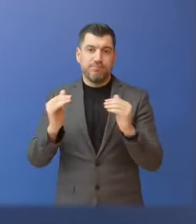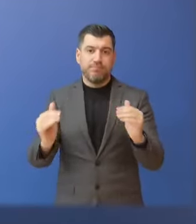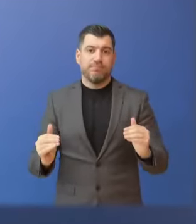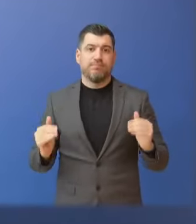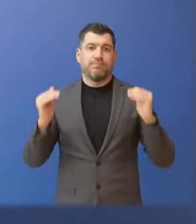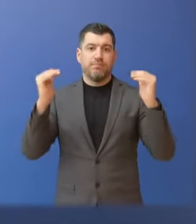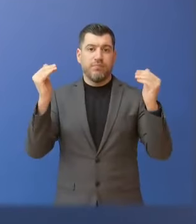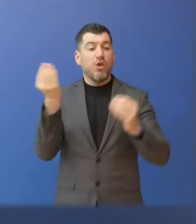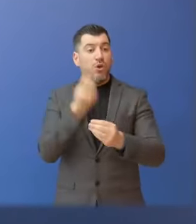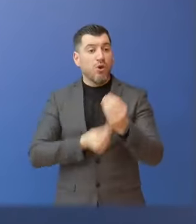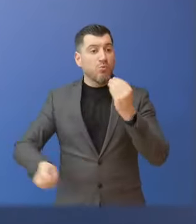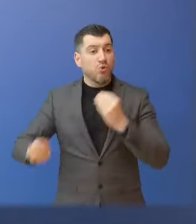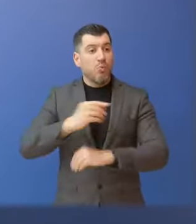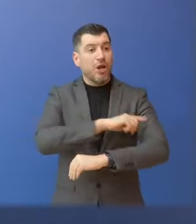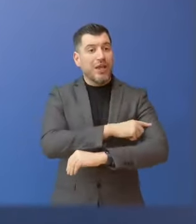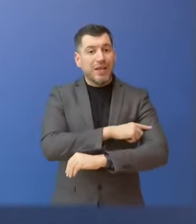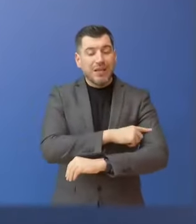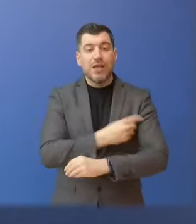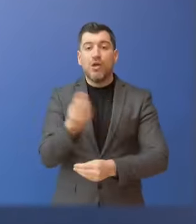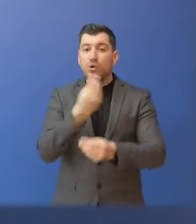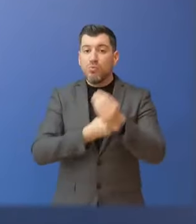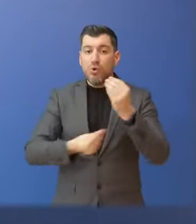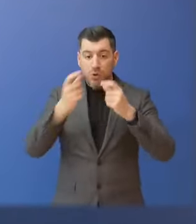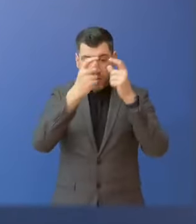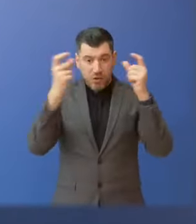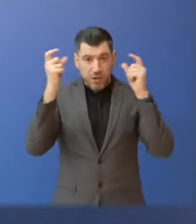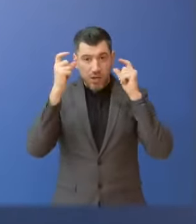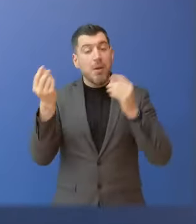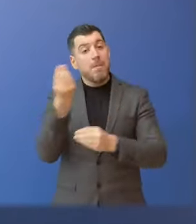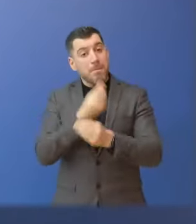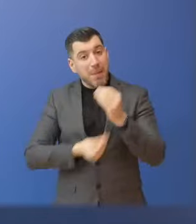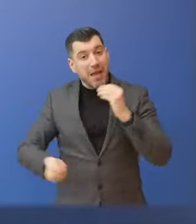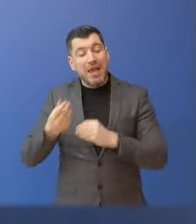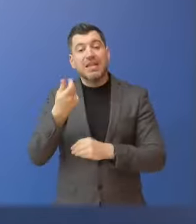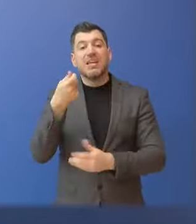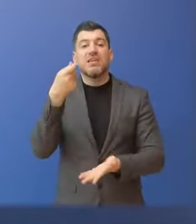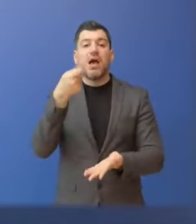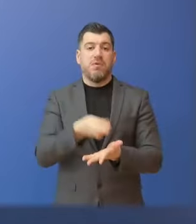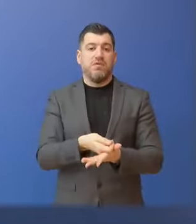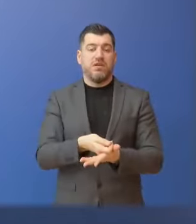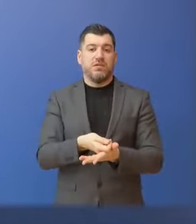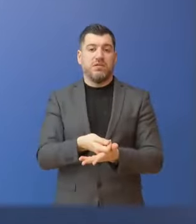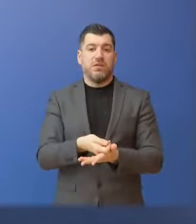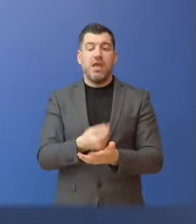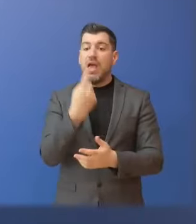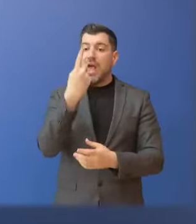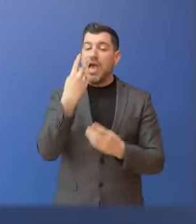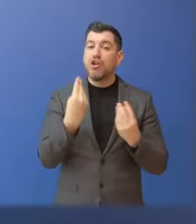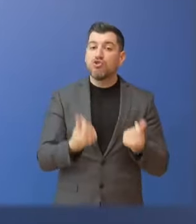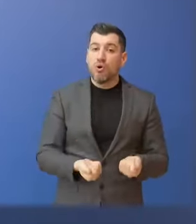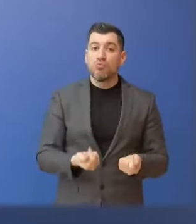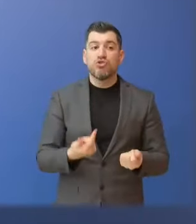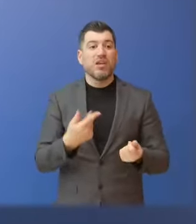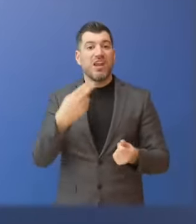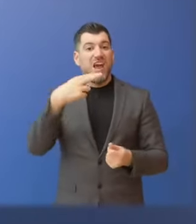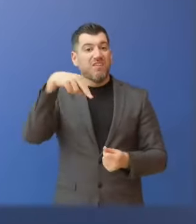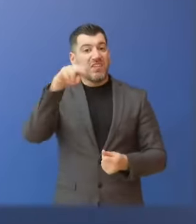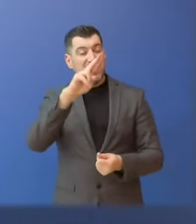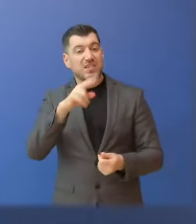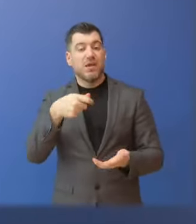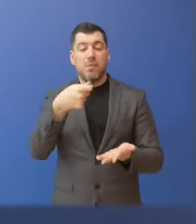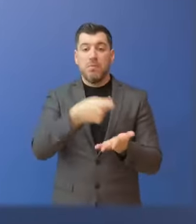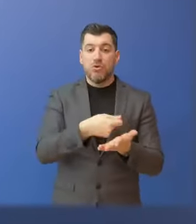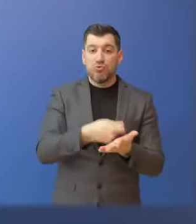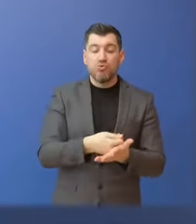περισσότεροι γιατροί περισσότεροι νοσηλευτές με μεγαλύτερες αμοιβές ένας τρόπος είναι να αυξάνεις τους μισθούς τα ειδικά επιδόματα ειδικά για αυτούς που είναι σε